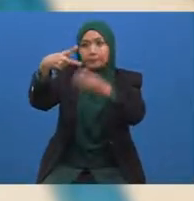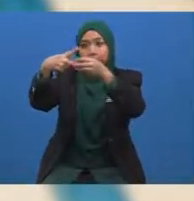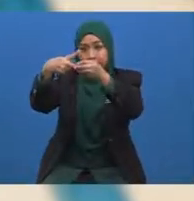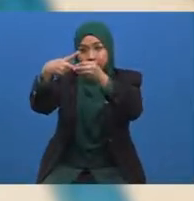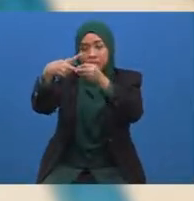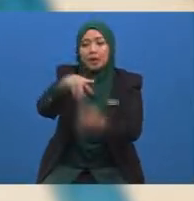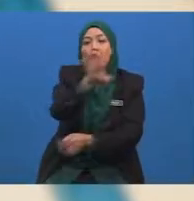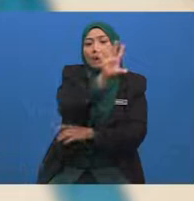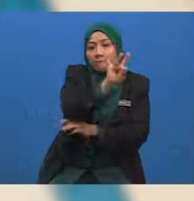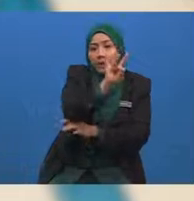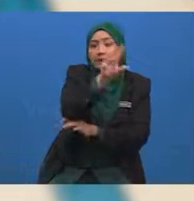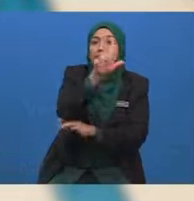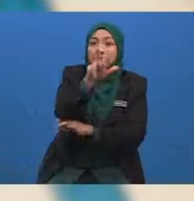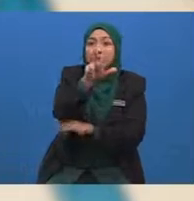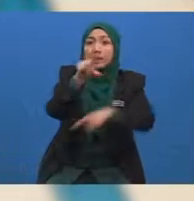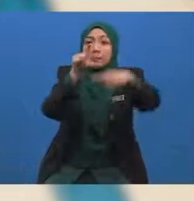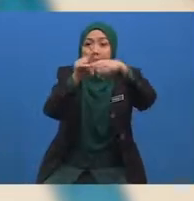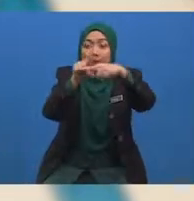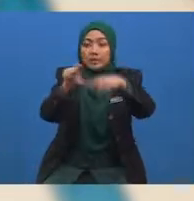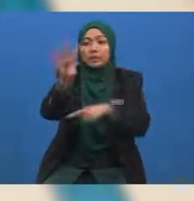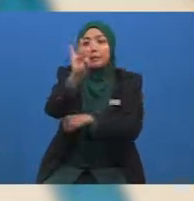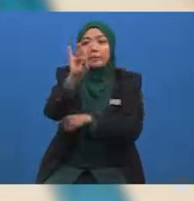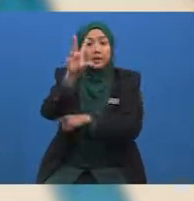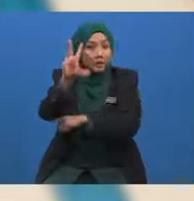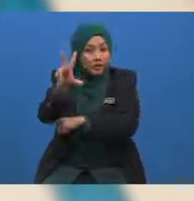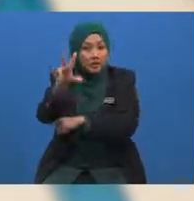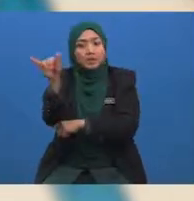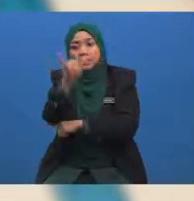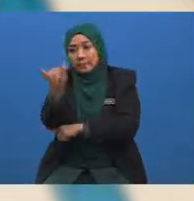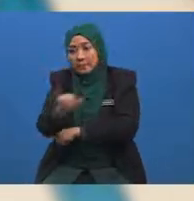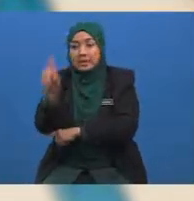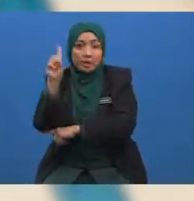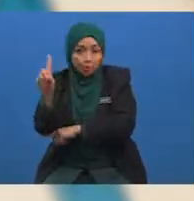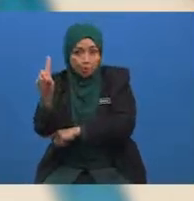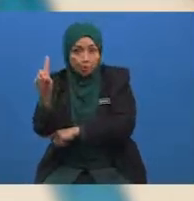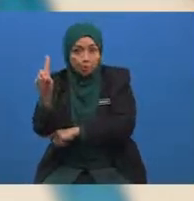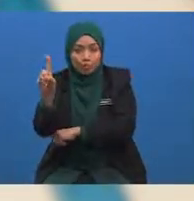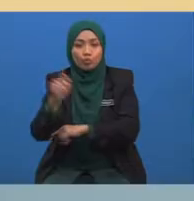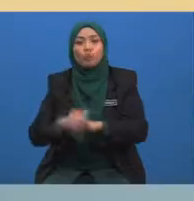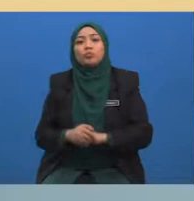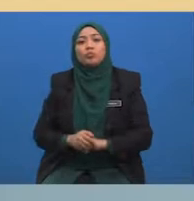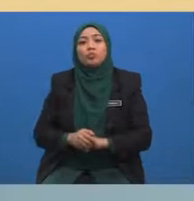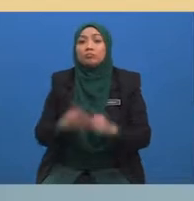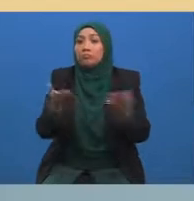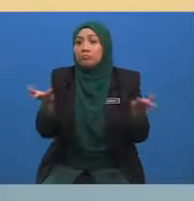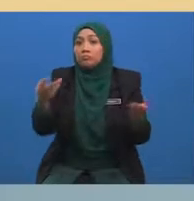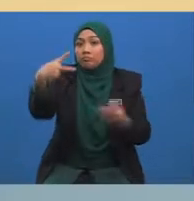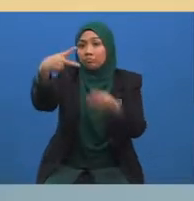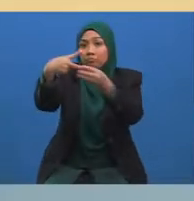83 bahagi 83 sama dengan 1.